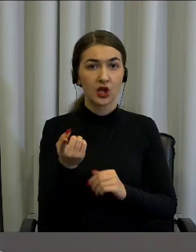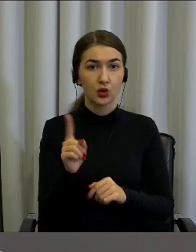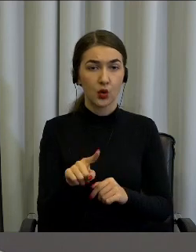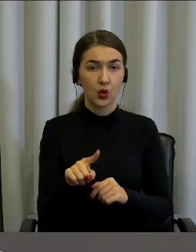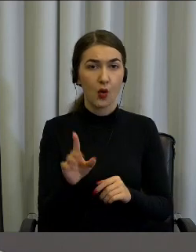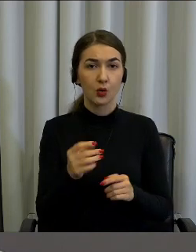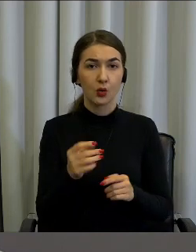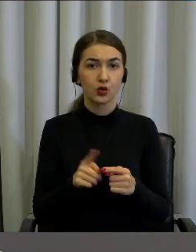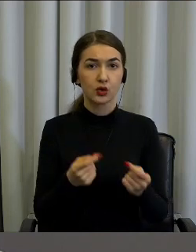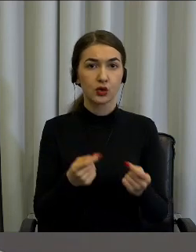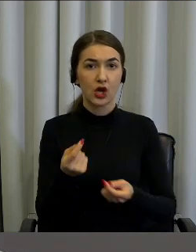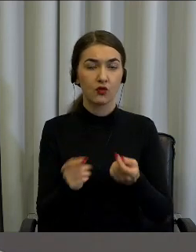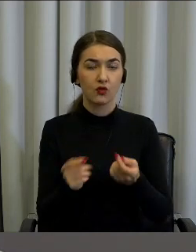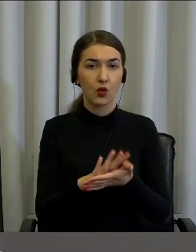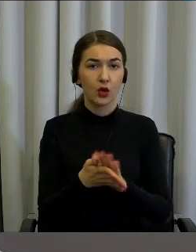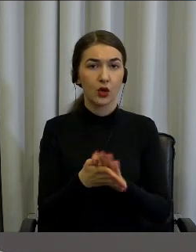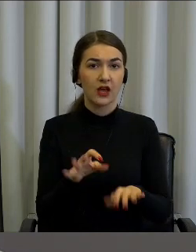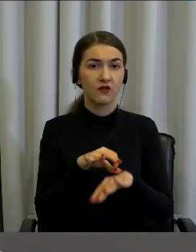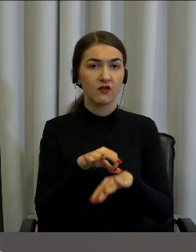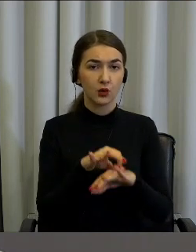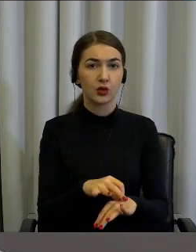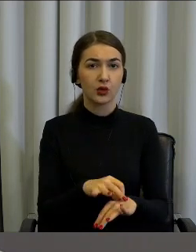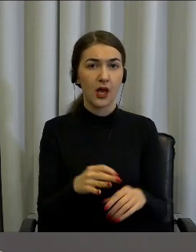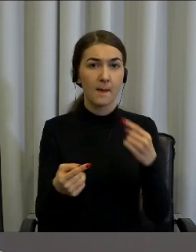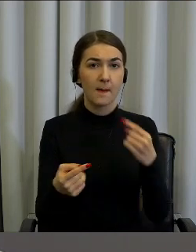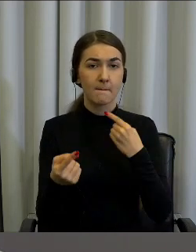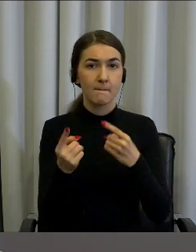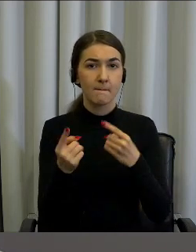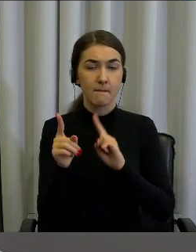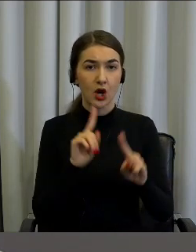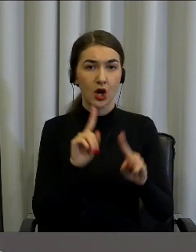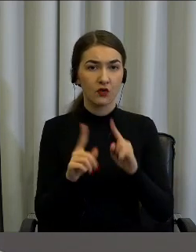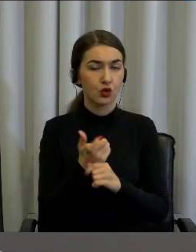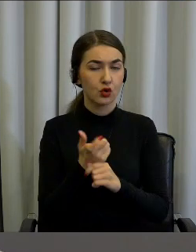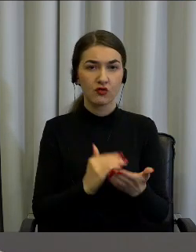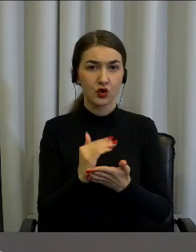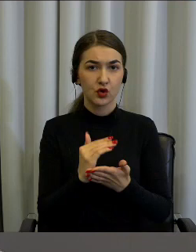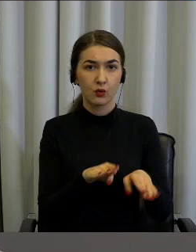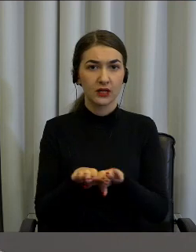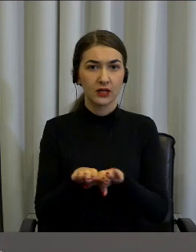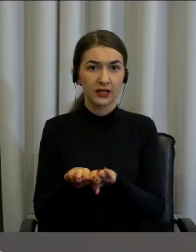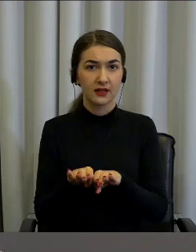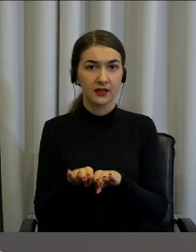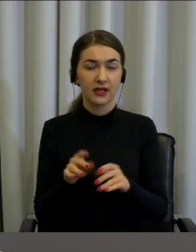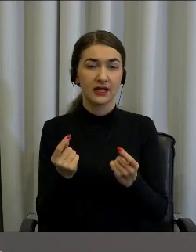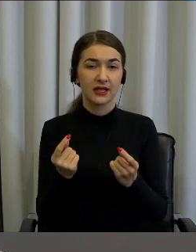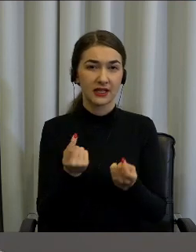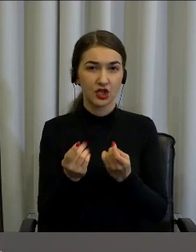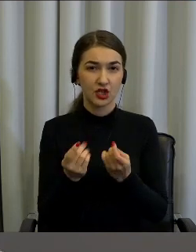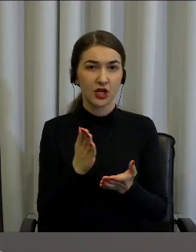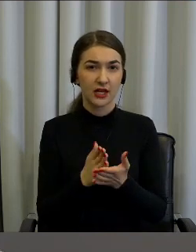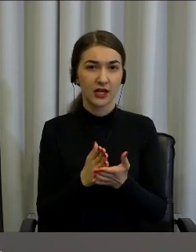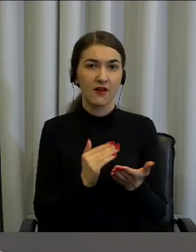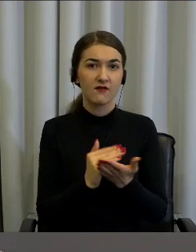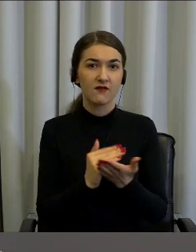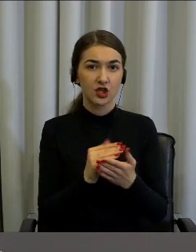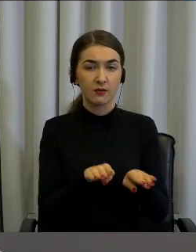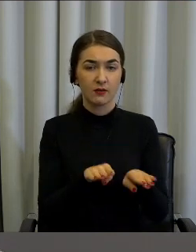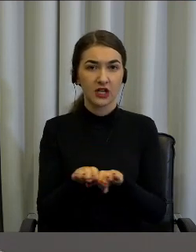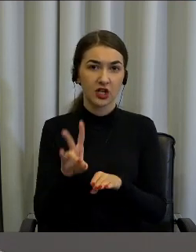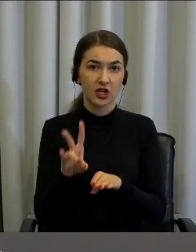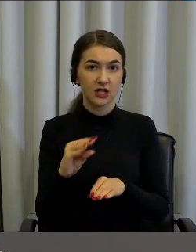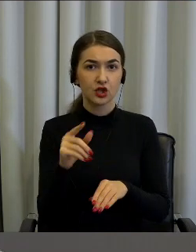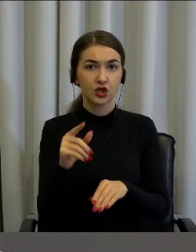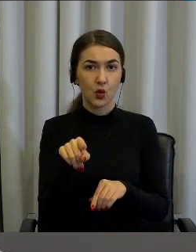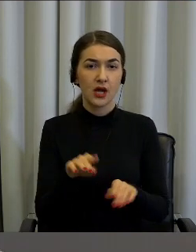зернову угоду ведуться переговори на дуже високому рівні І це трішечки є вищим рівнем ніж той